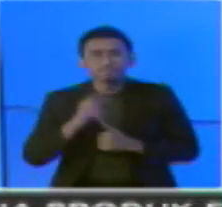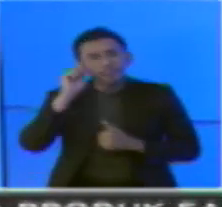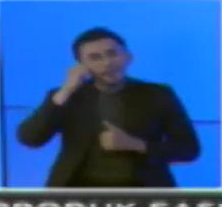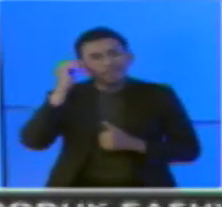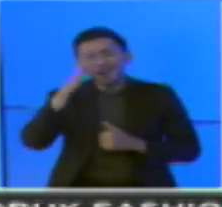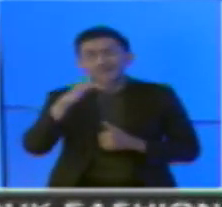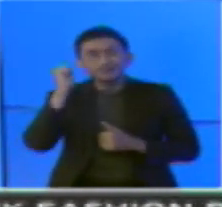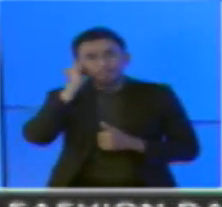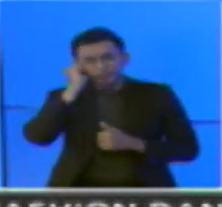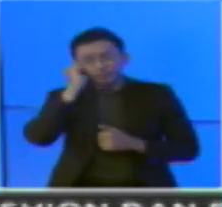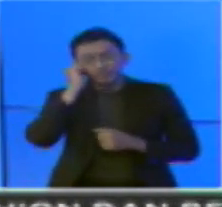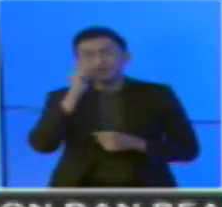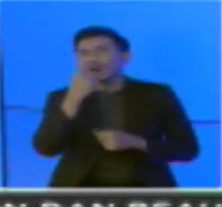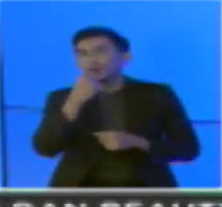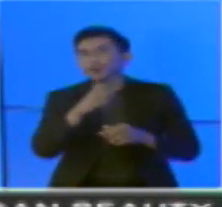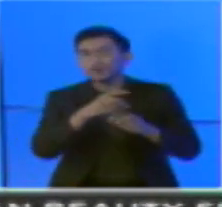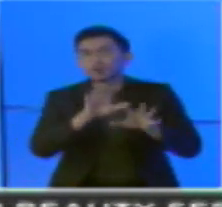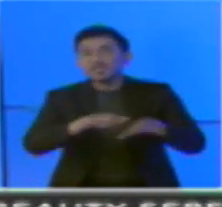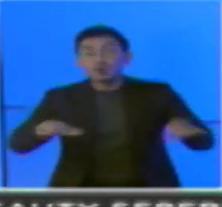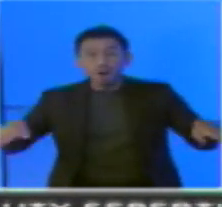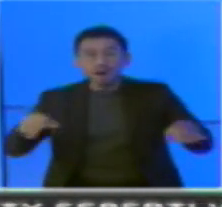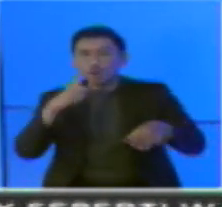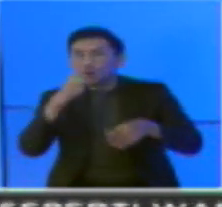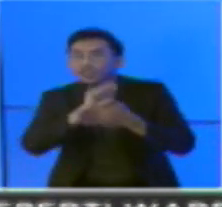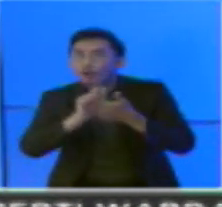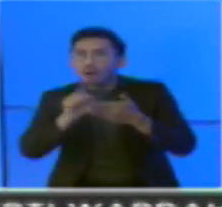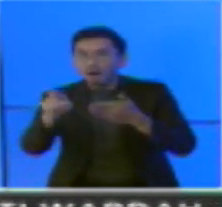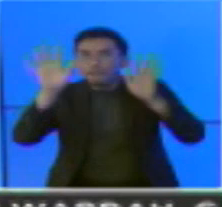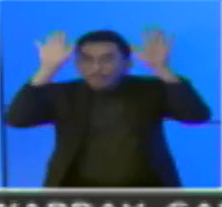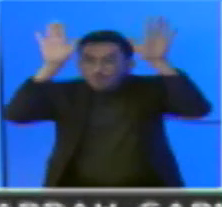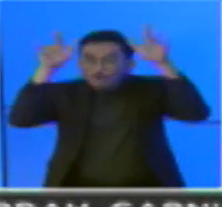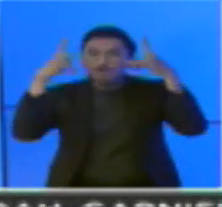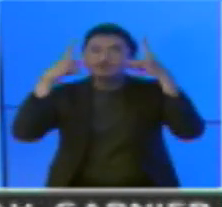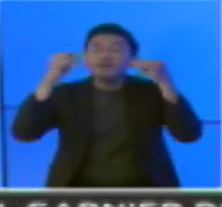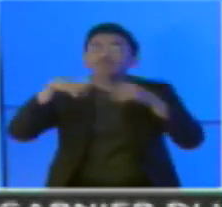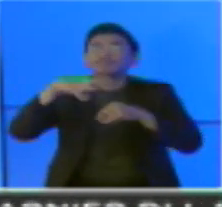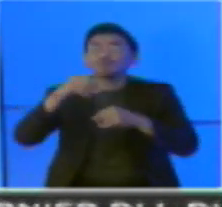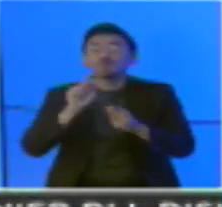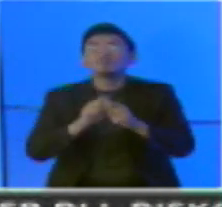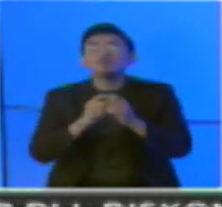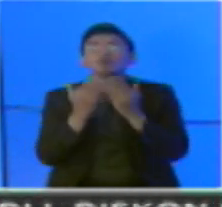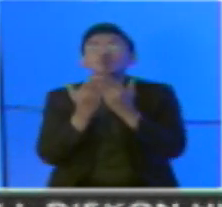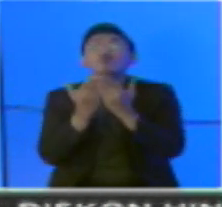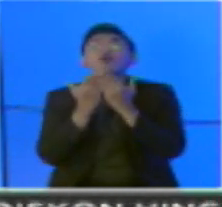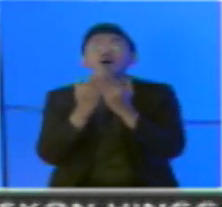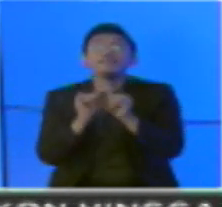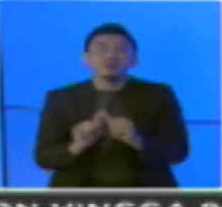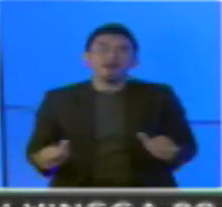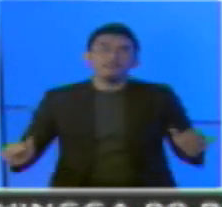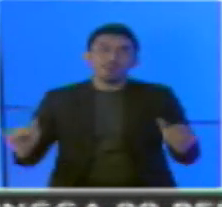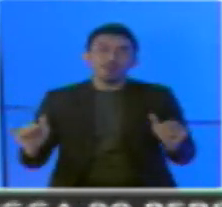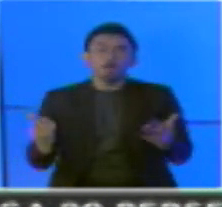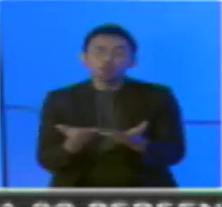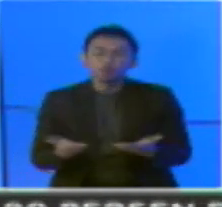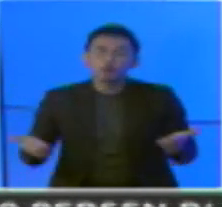Kita beralih ke informasi lainnya, pemirsa, memperingati Hari Ibu. Para siswa di salah satu sekolah di Ponorogo, Jawa Timur, menggelar doa bersama dalam suasana